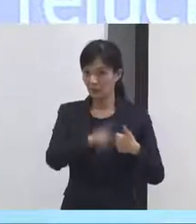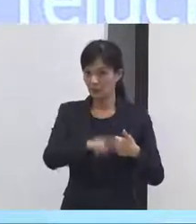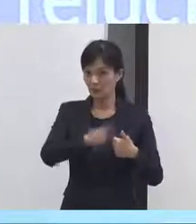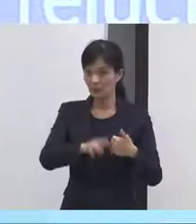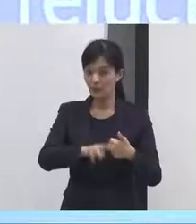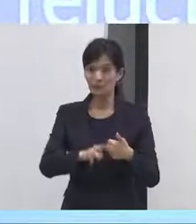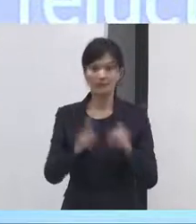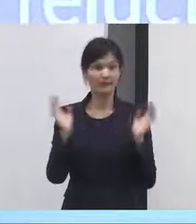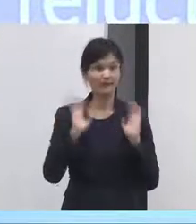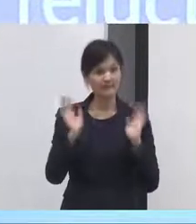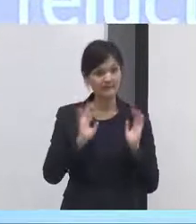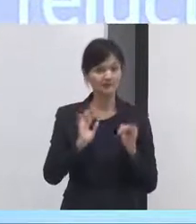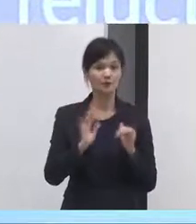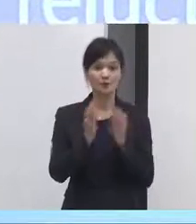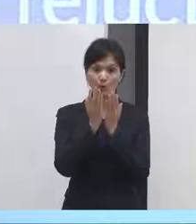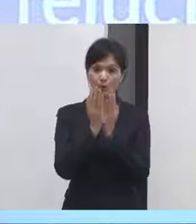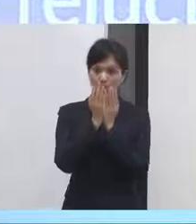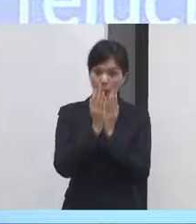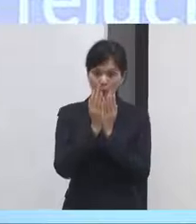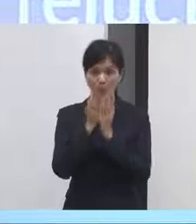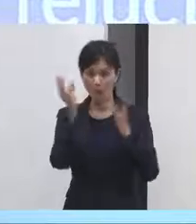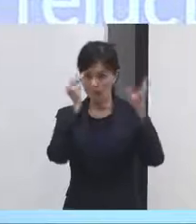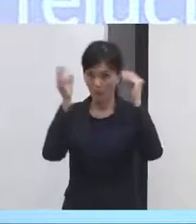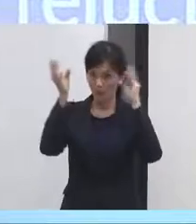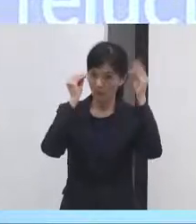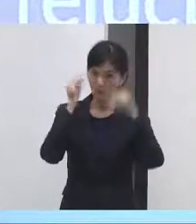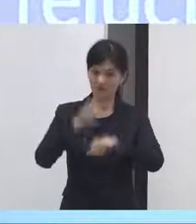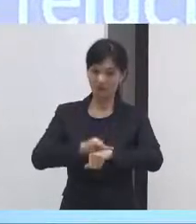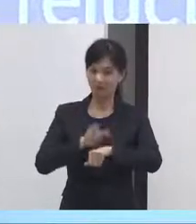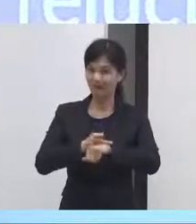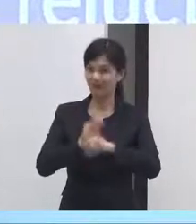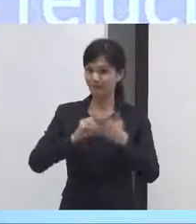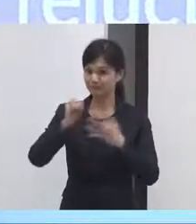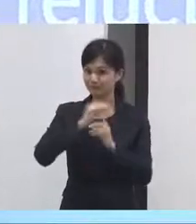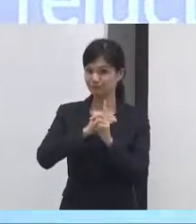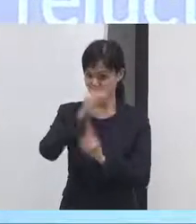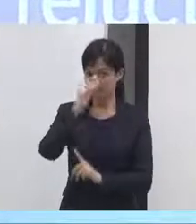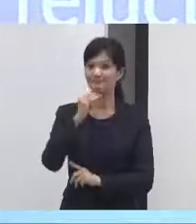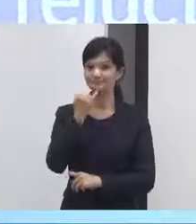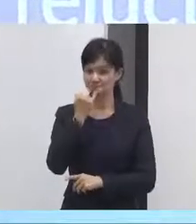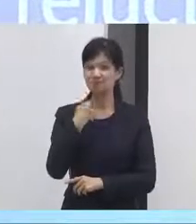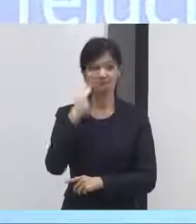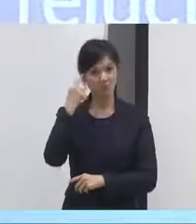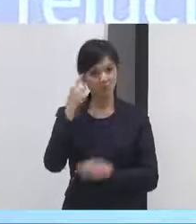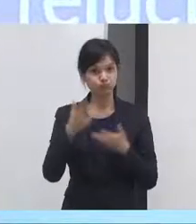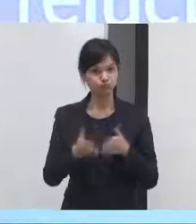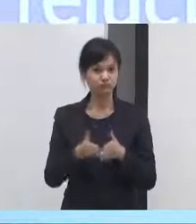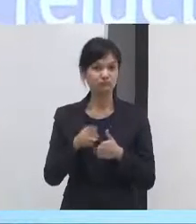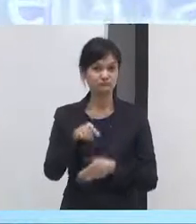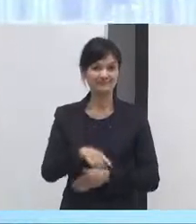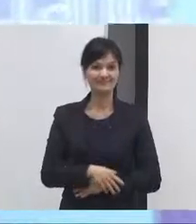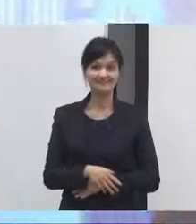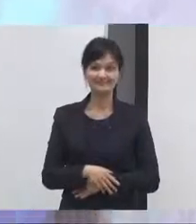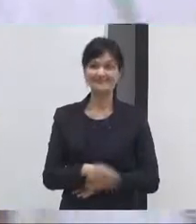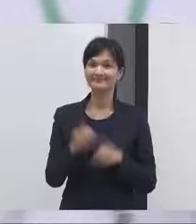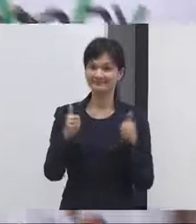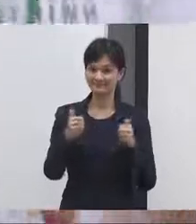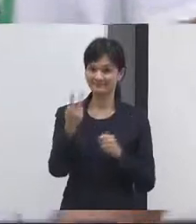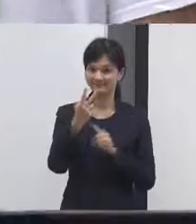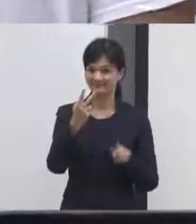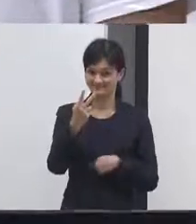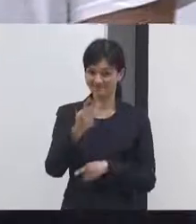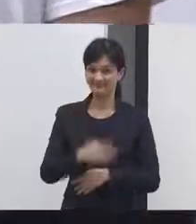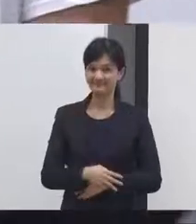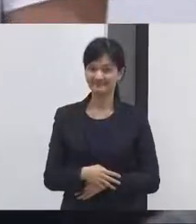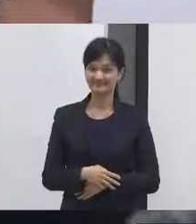下一代，就是整代都可能是比较有科技 sense 的一代出来？我觉得这可能是个重点。 好，那非常谢谢两位，就